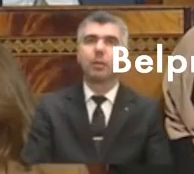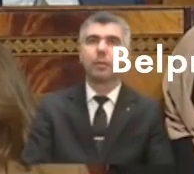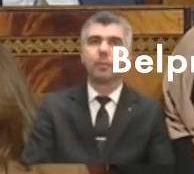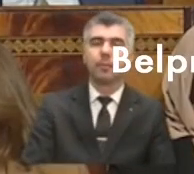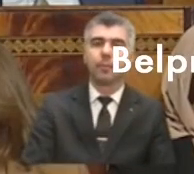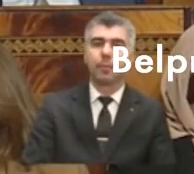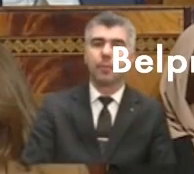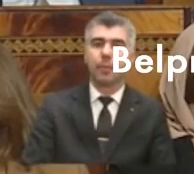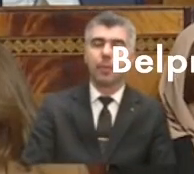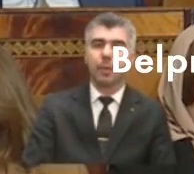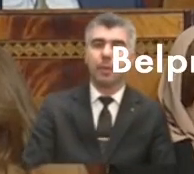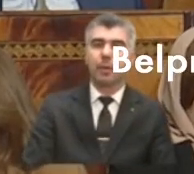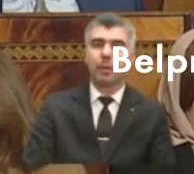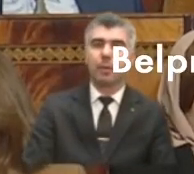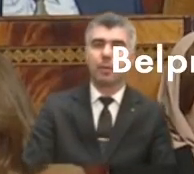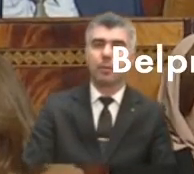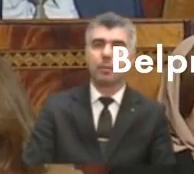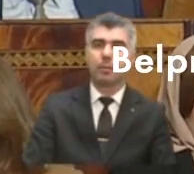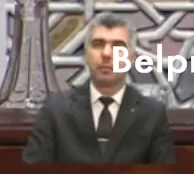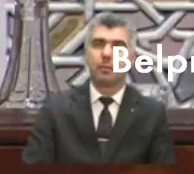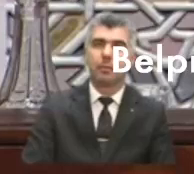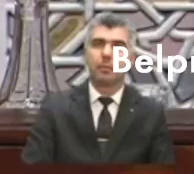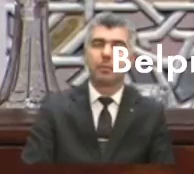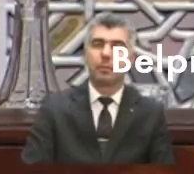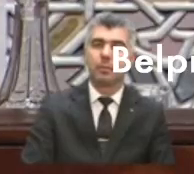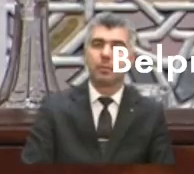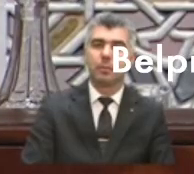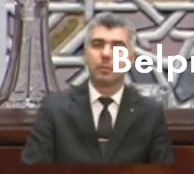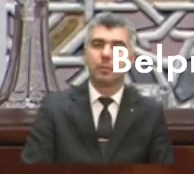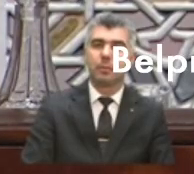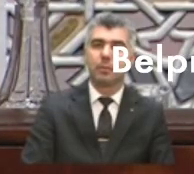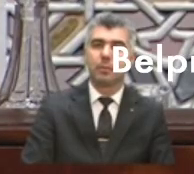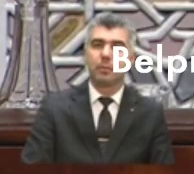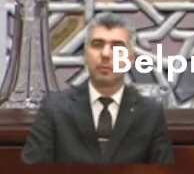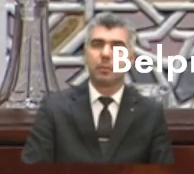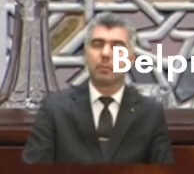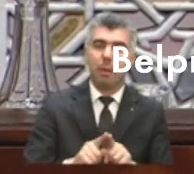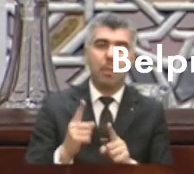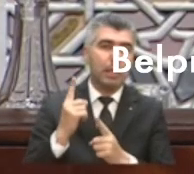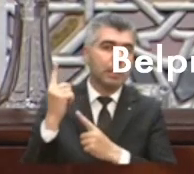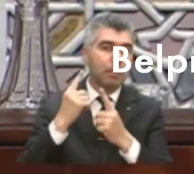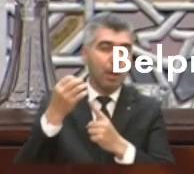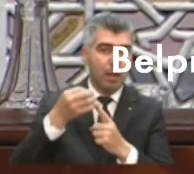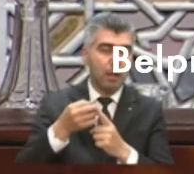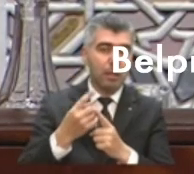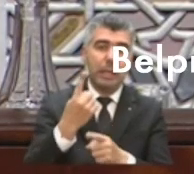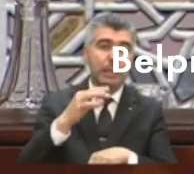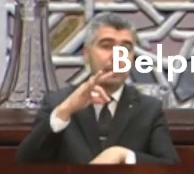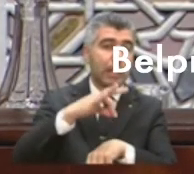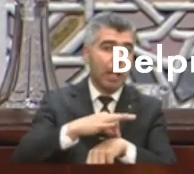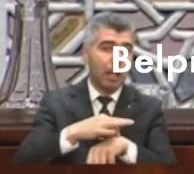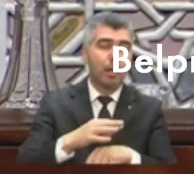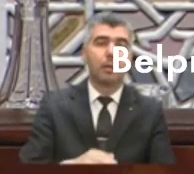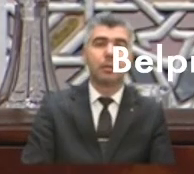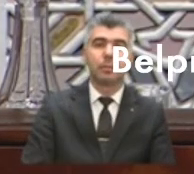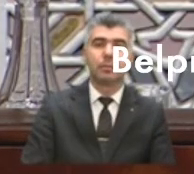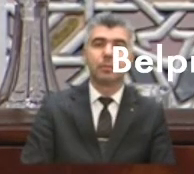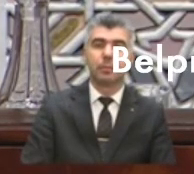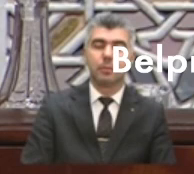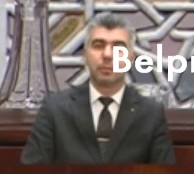الناس، خلونا نتكلموا ولا شنو هادشي؟ سادة النواب، سيدة النائبات، المرجو الانصات. احنا عندنا دقيقة الشهور المحترمة عليكم